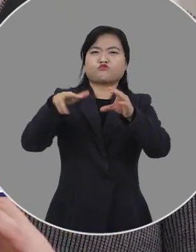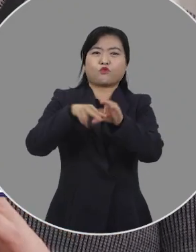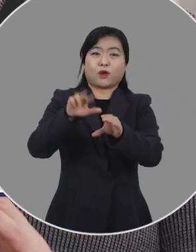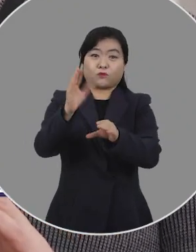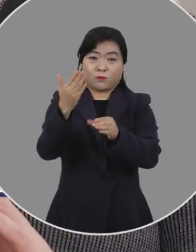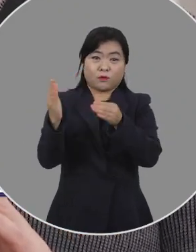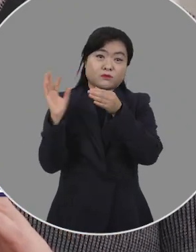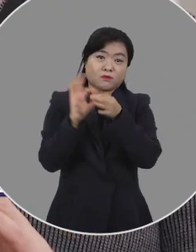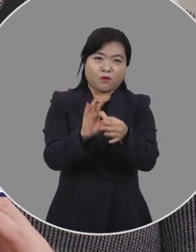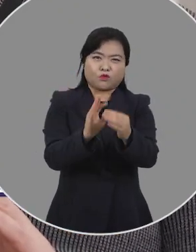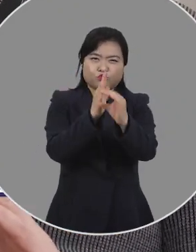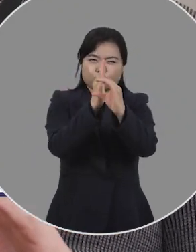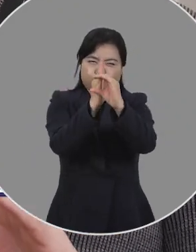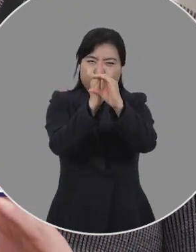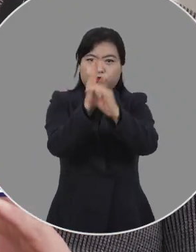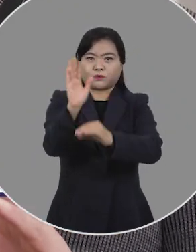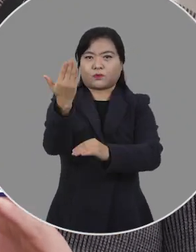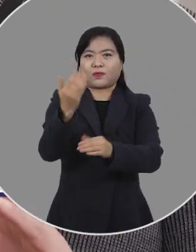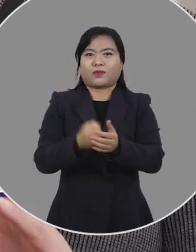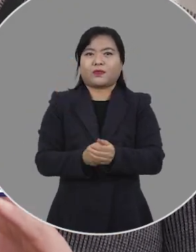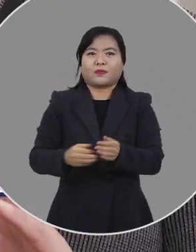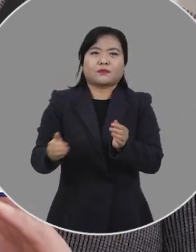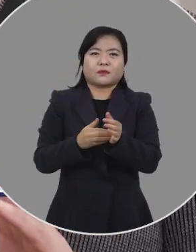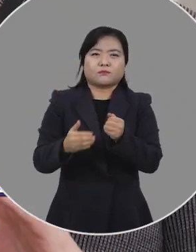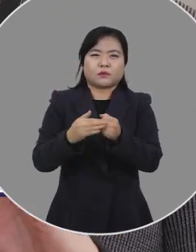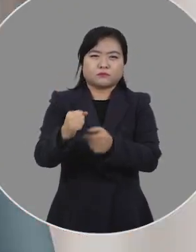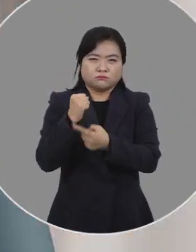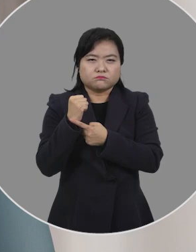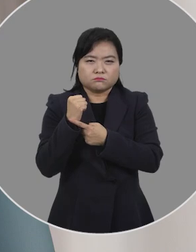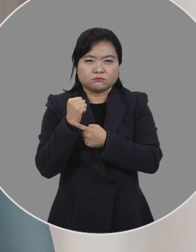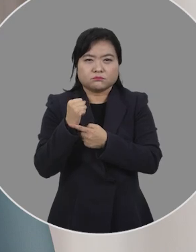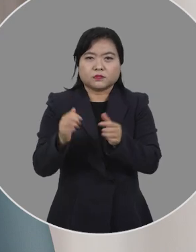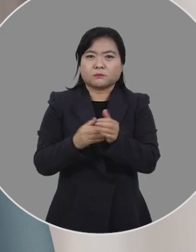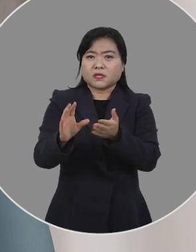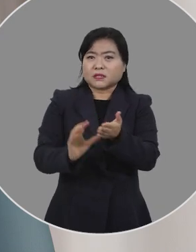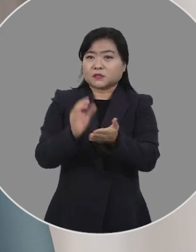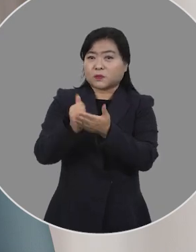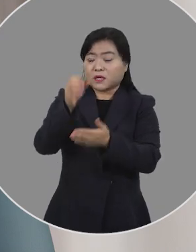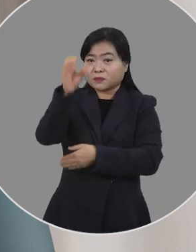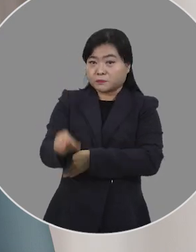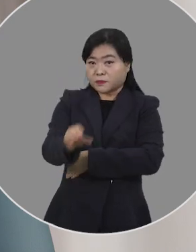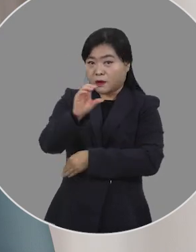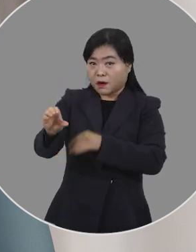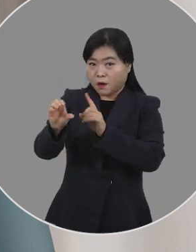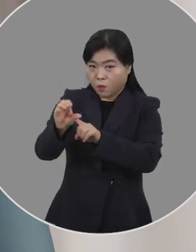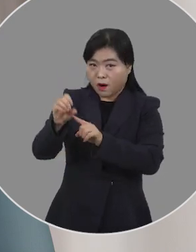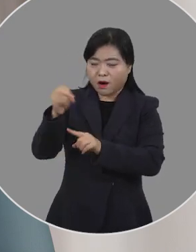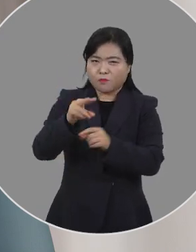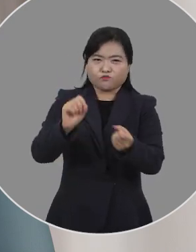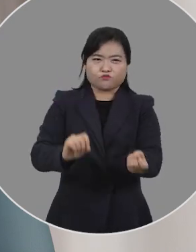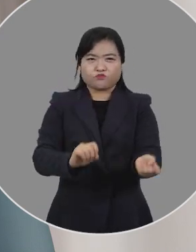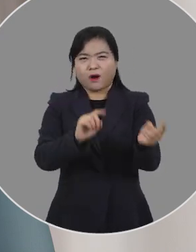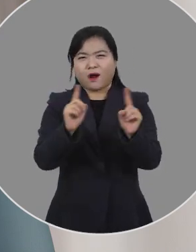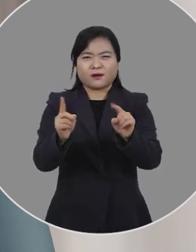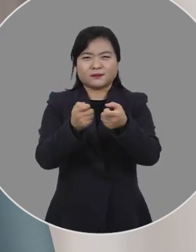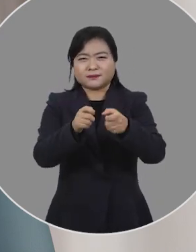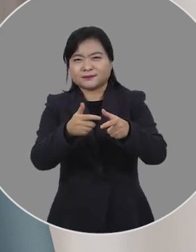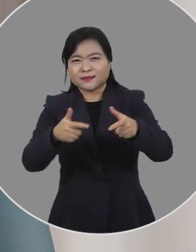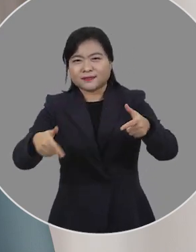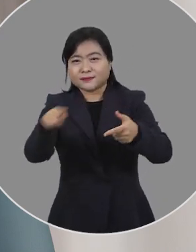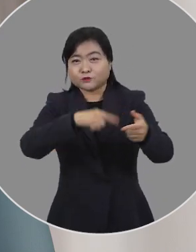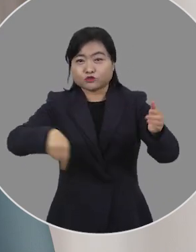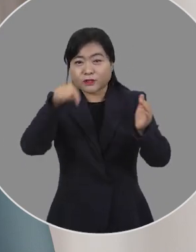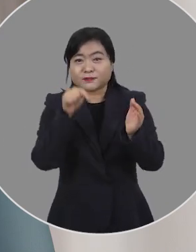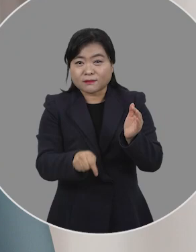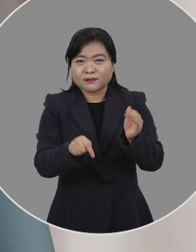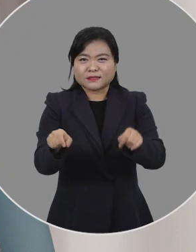중요한 중심으로 들어오게 됩니다. 그렇게 되면서부터 사실은 그리스도의 십자가와 부활이라든지 하는 여러 가지